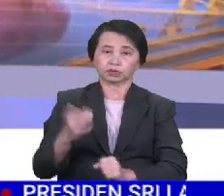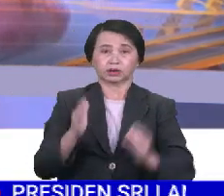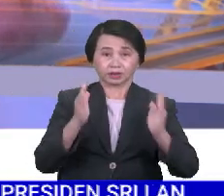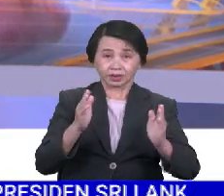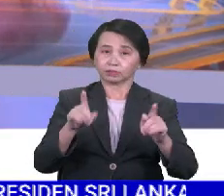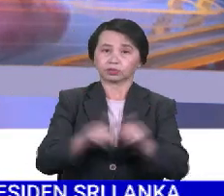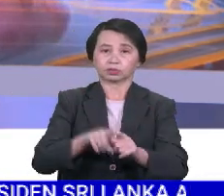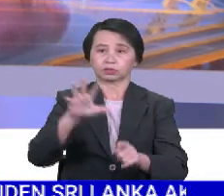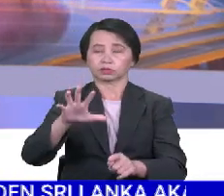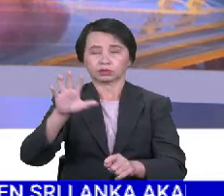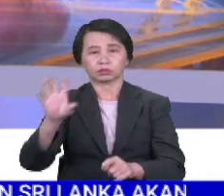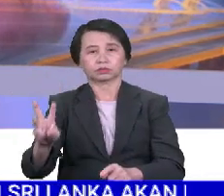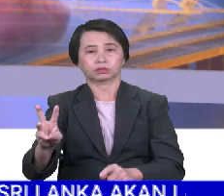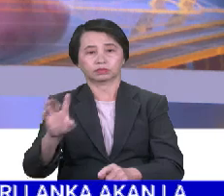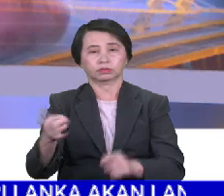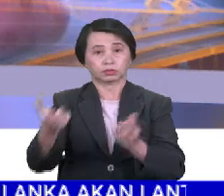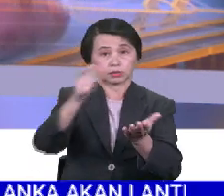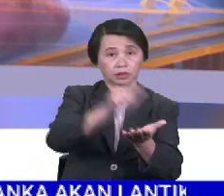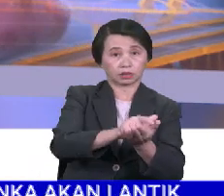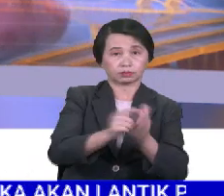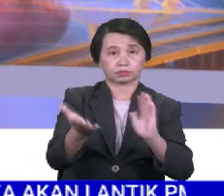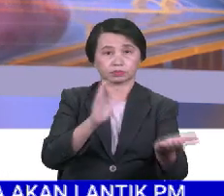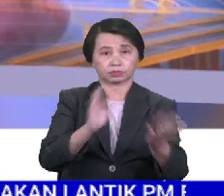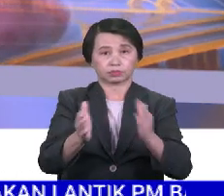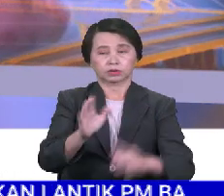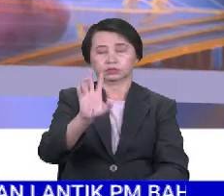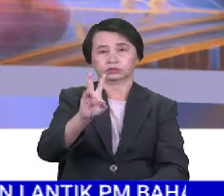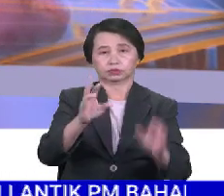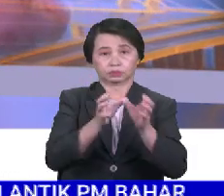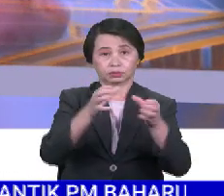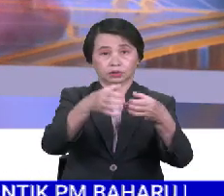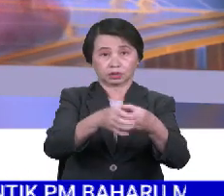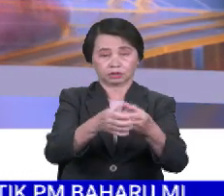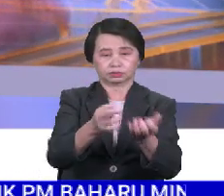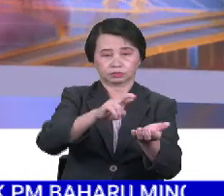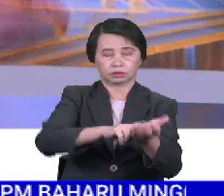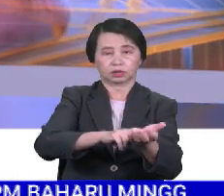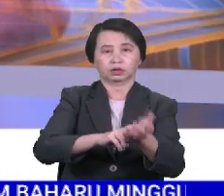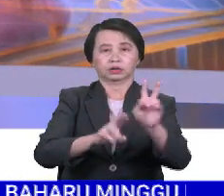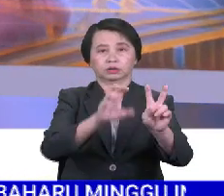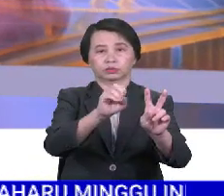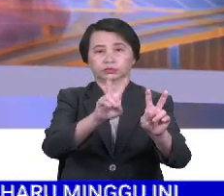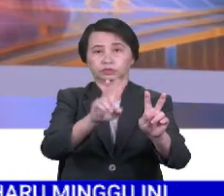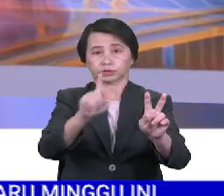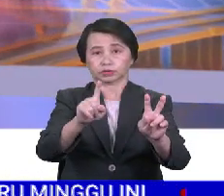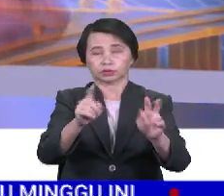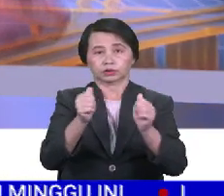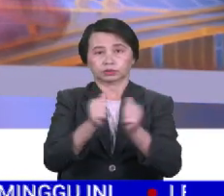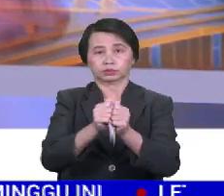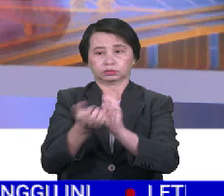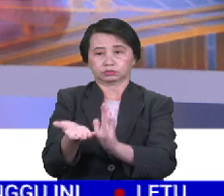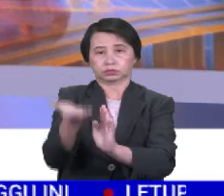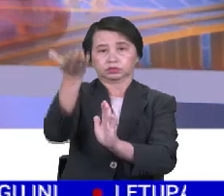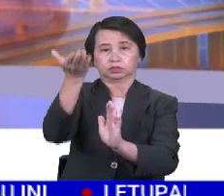54 masterhaze FM dilaporkan perbandingannya tujuh klaster direpotkan pada 2021 dengan